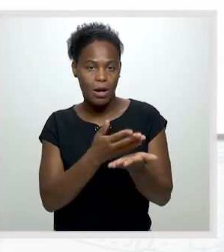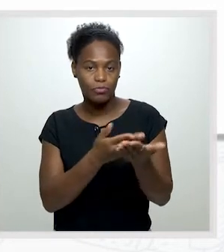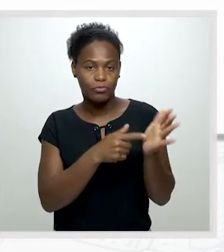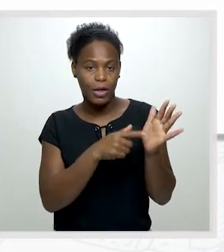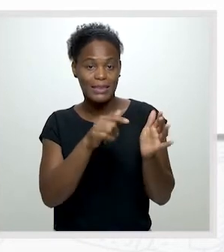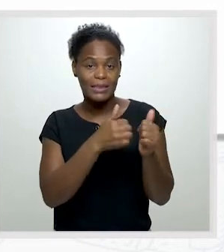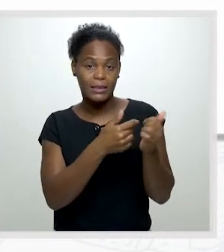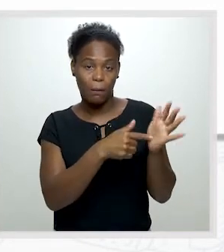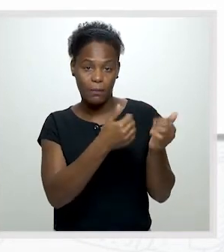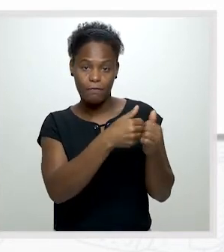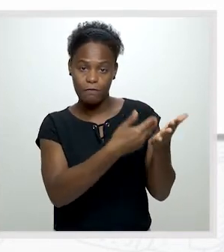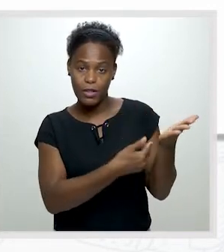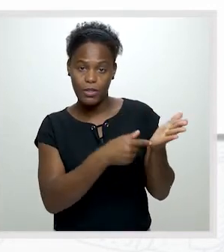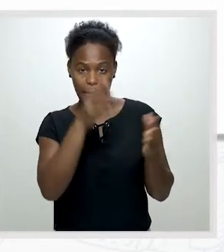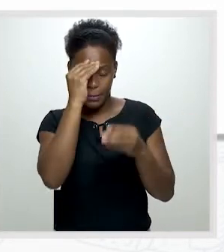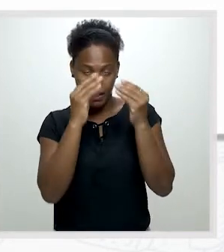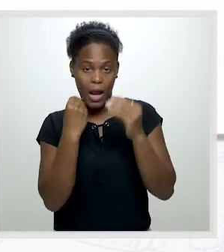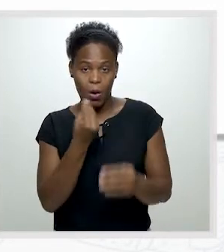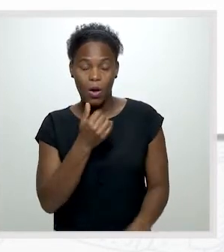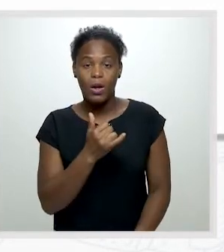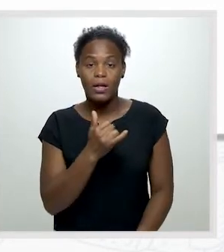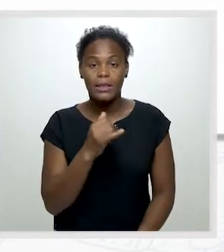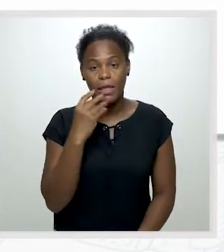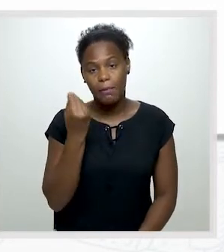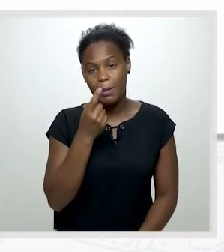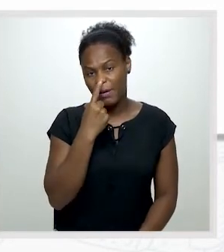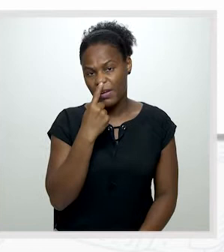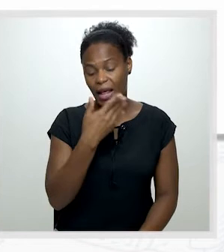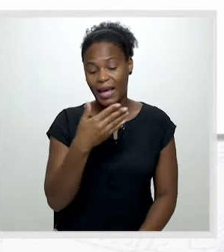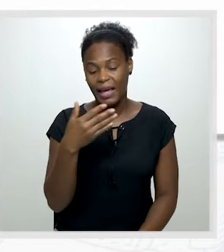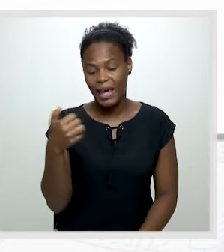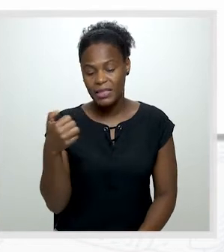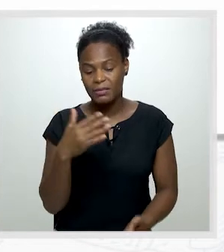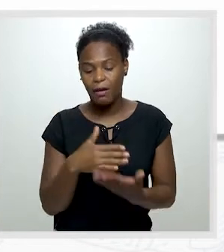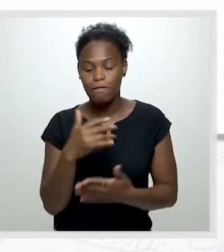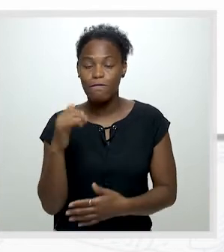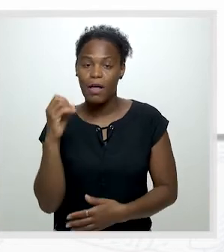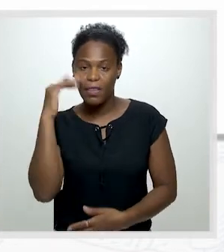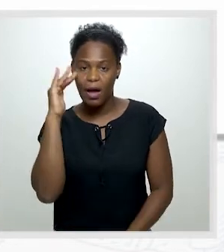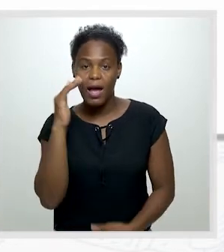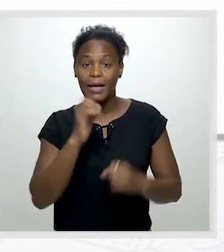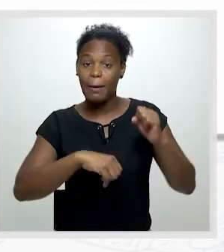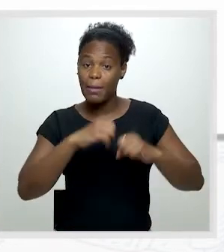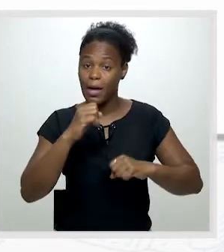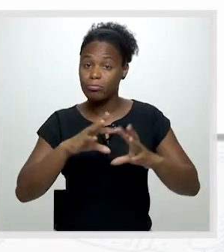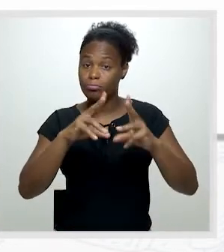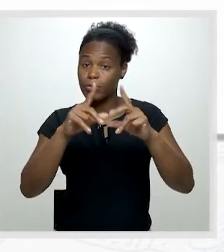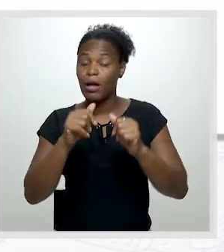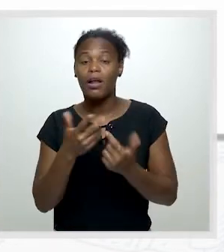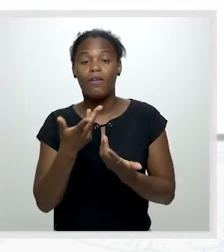votre fiche apprenant célébrité des préférés de 15 à 20 ans, grammaire progressive du